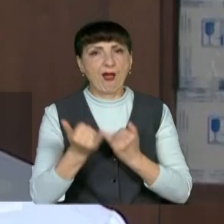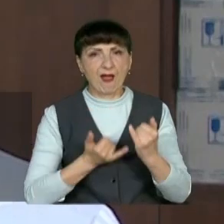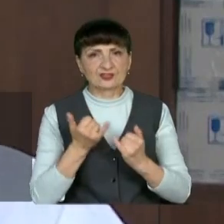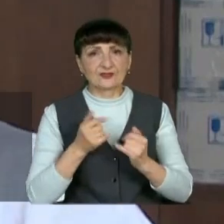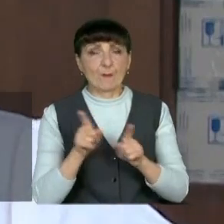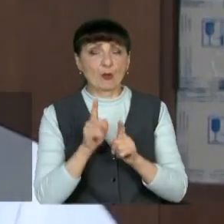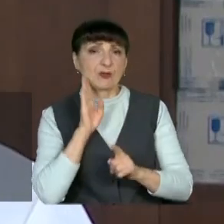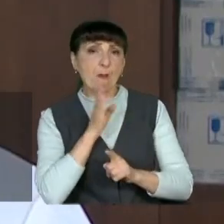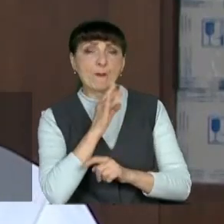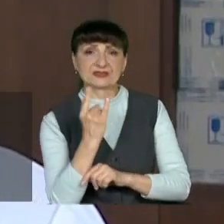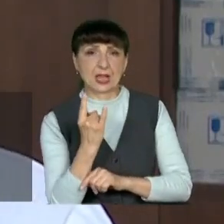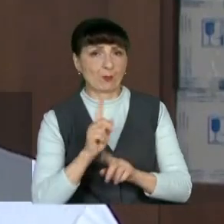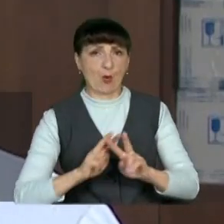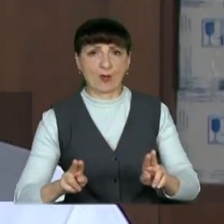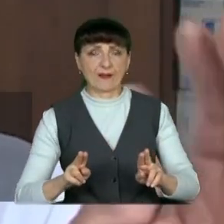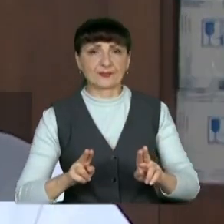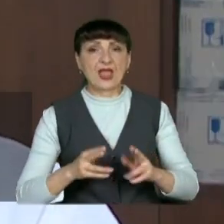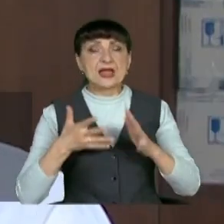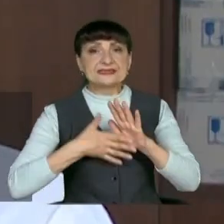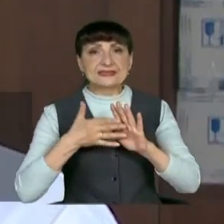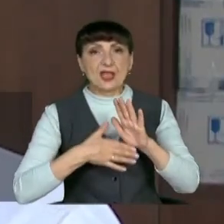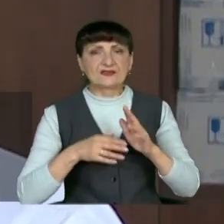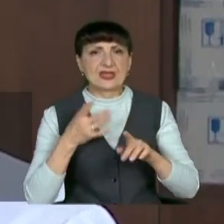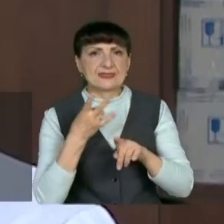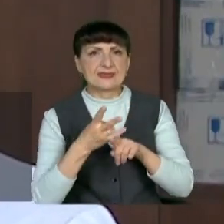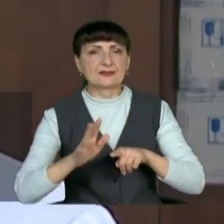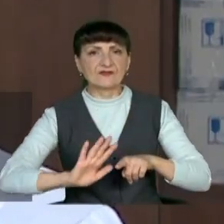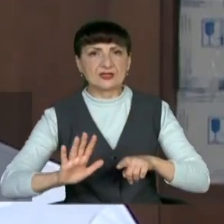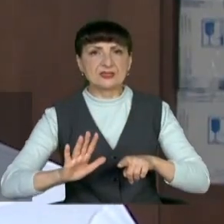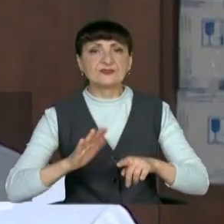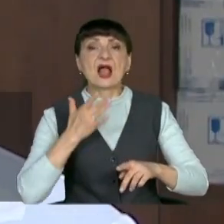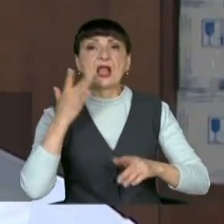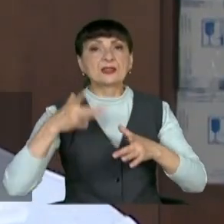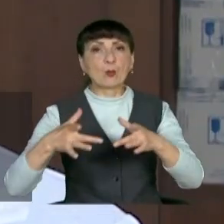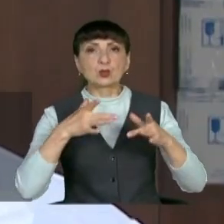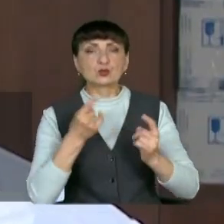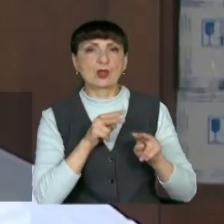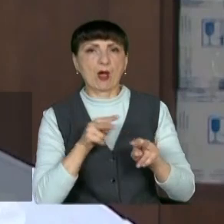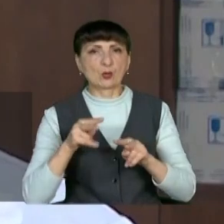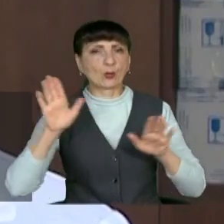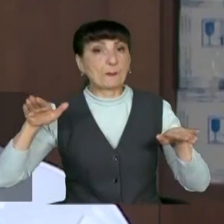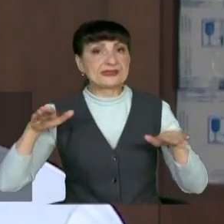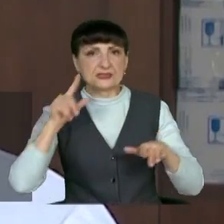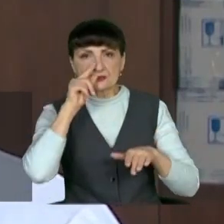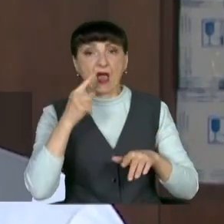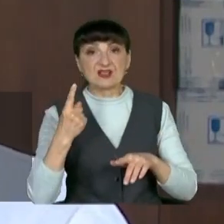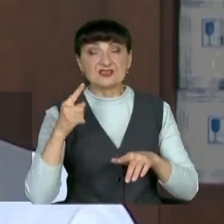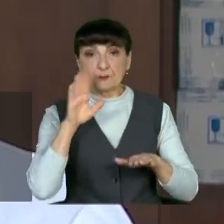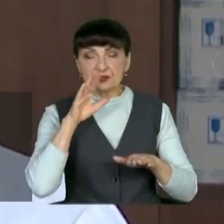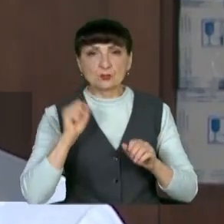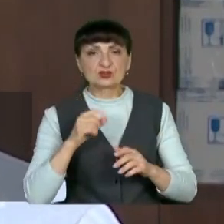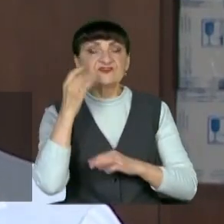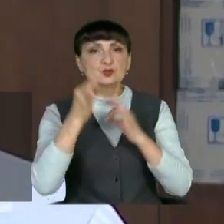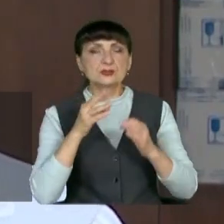как мать ухаживает за ребенком. При исследованиях не навредить. В самих летних прудах охранять от птиц. Один баклан может в сутки